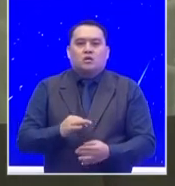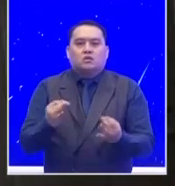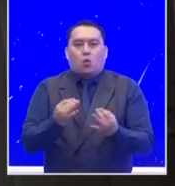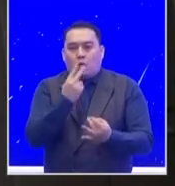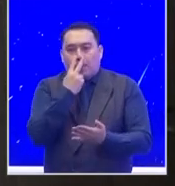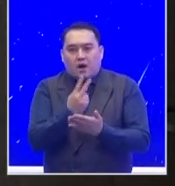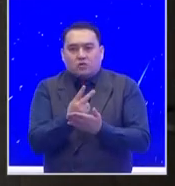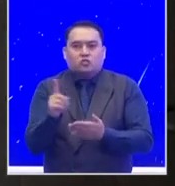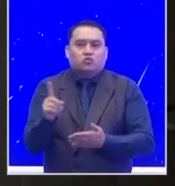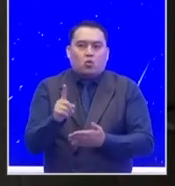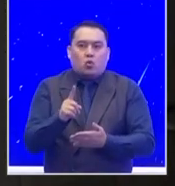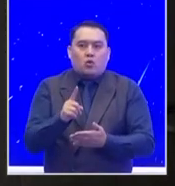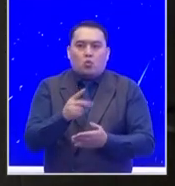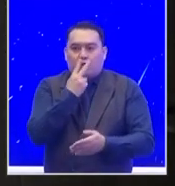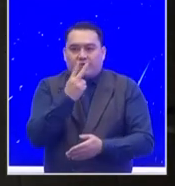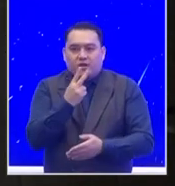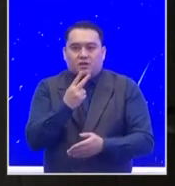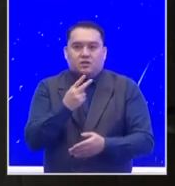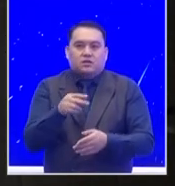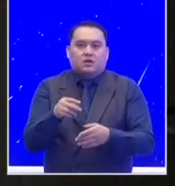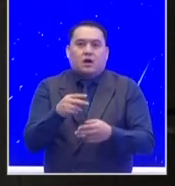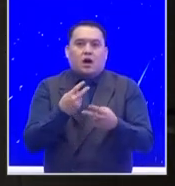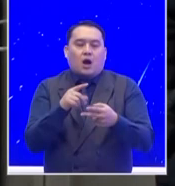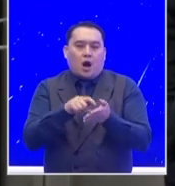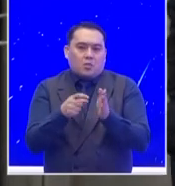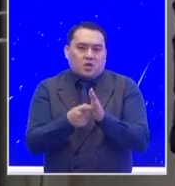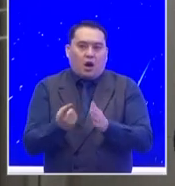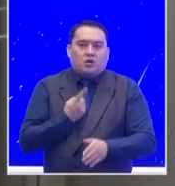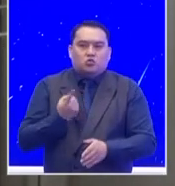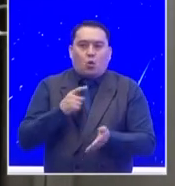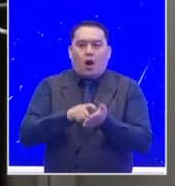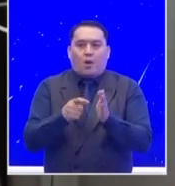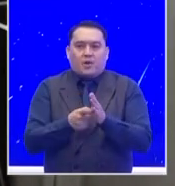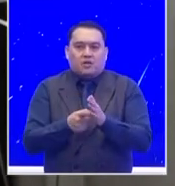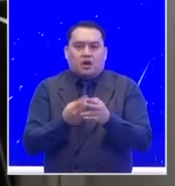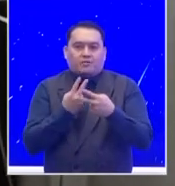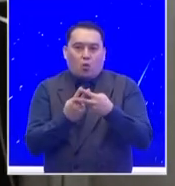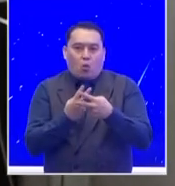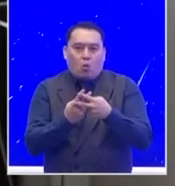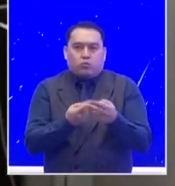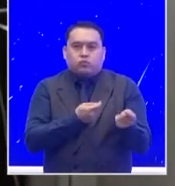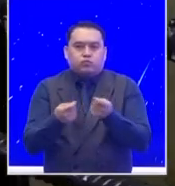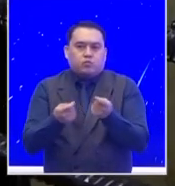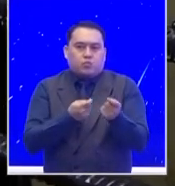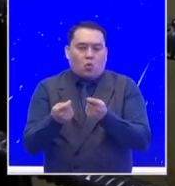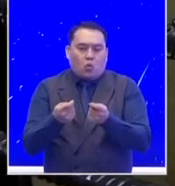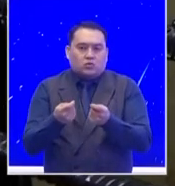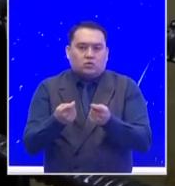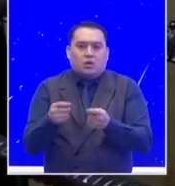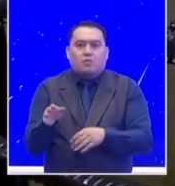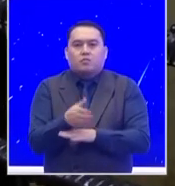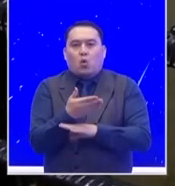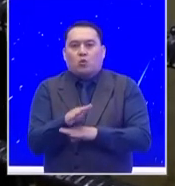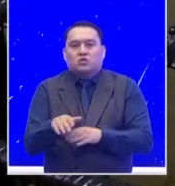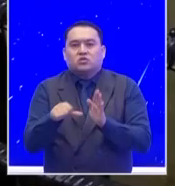зрелищную картину. Они воочию увидели следственные кабинеты, одиночные камеры, транзитно-пересылочный пост, посетили прогулочный